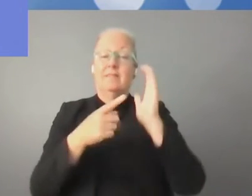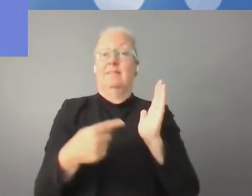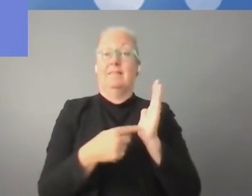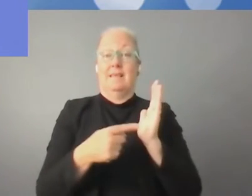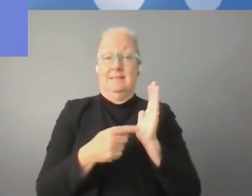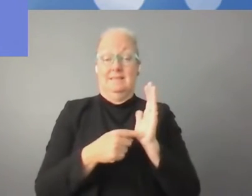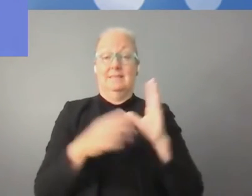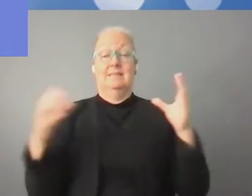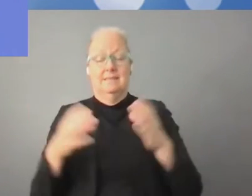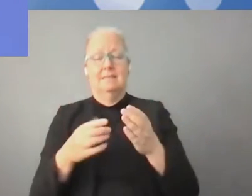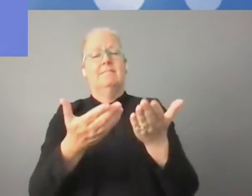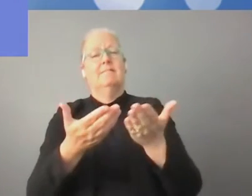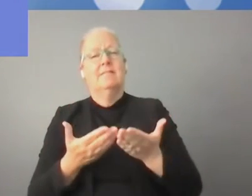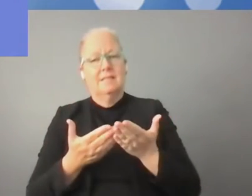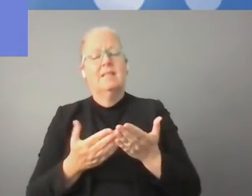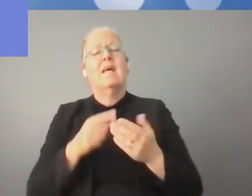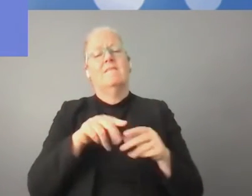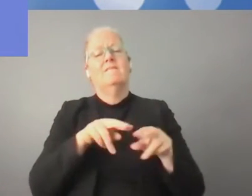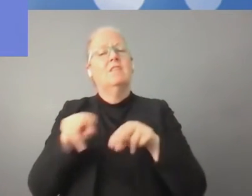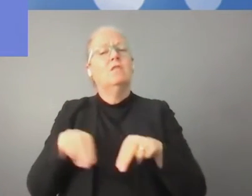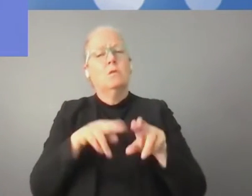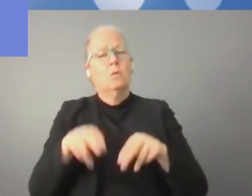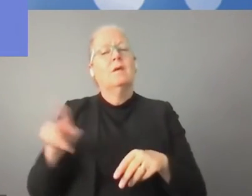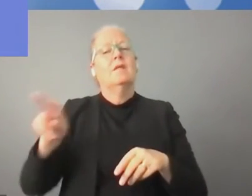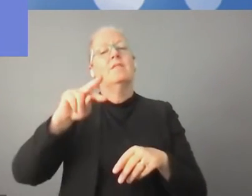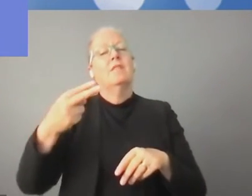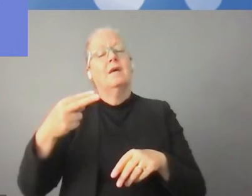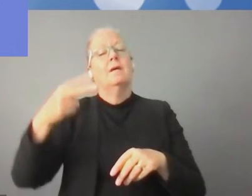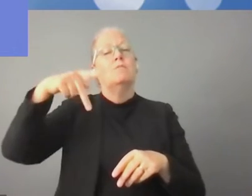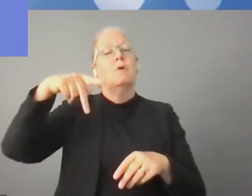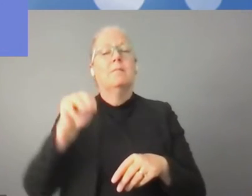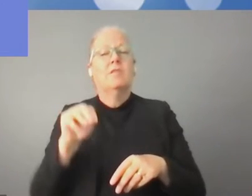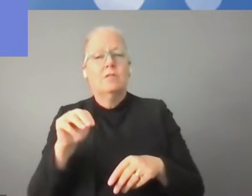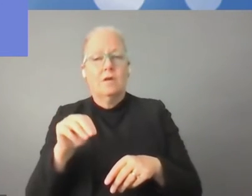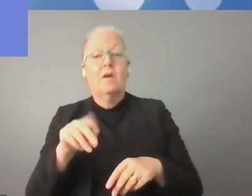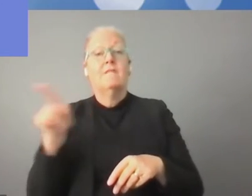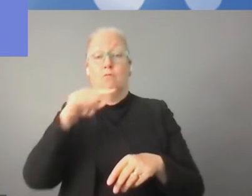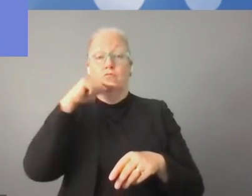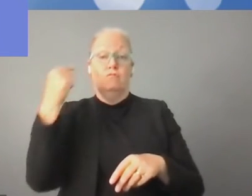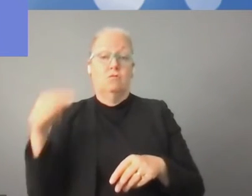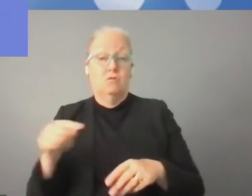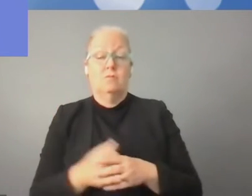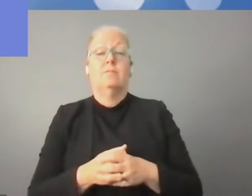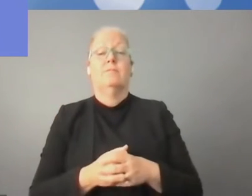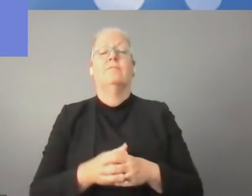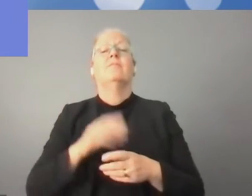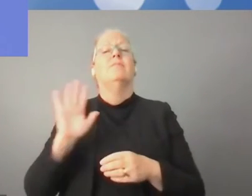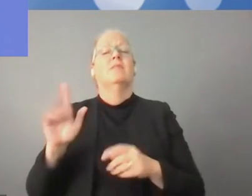быть неожиданностью. Мы пришли уже к середине нашей дискуссии. Попросим